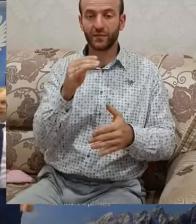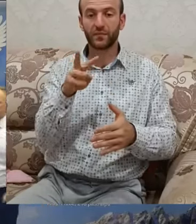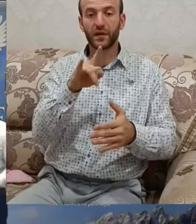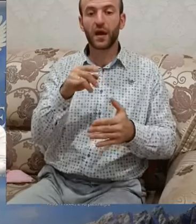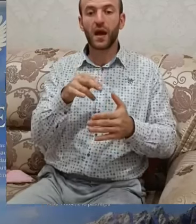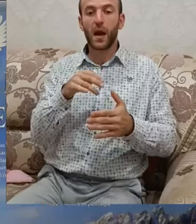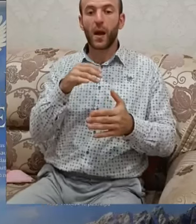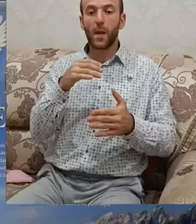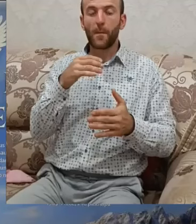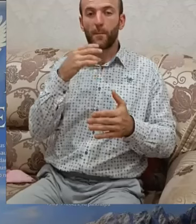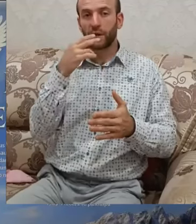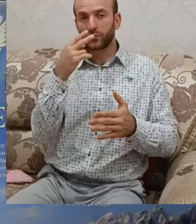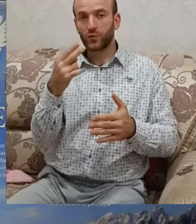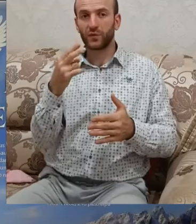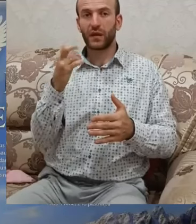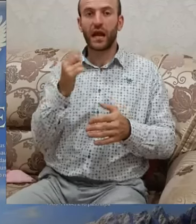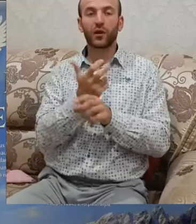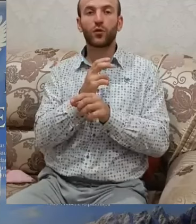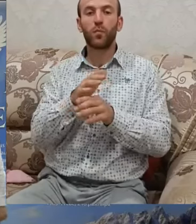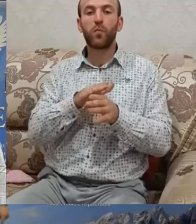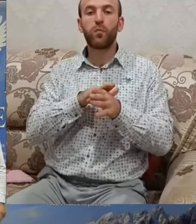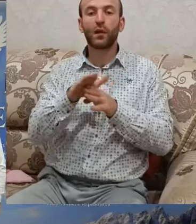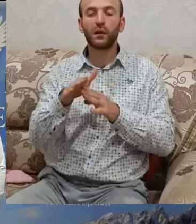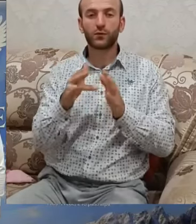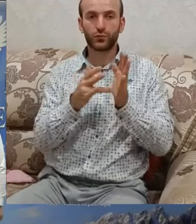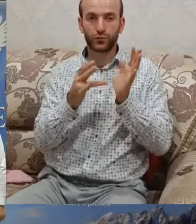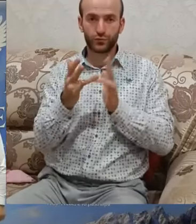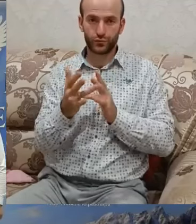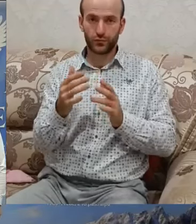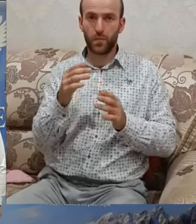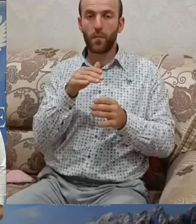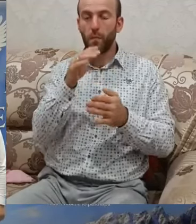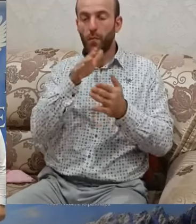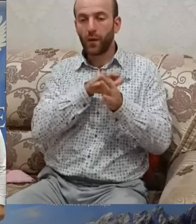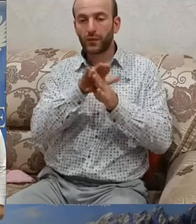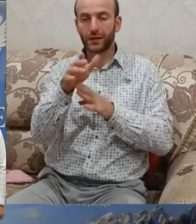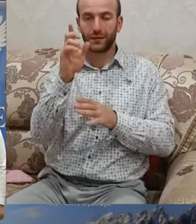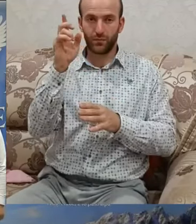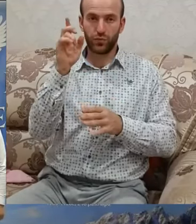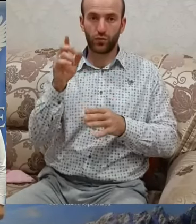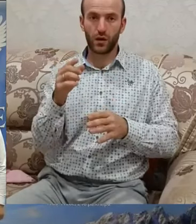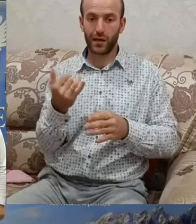Полнота Христа. Kokiame laike mes gyvename? В каком времени мы живем?